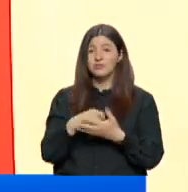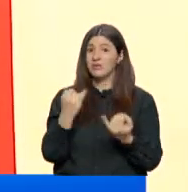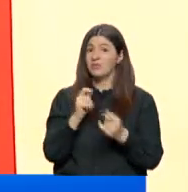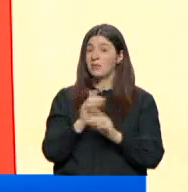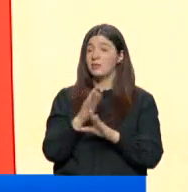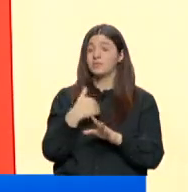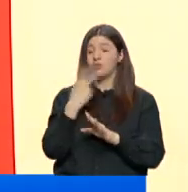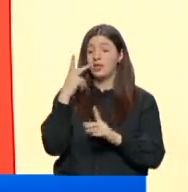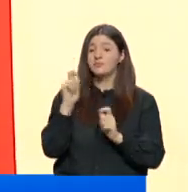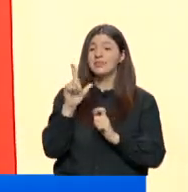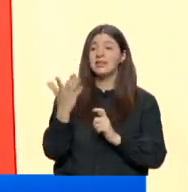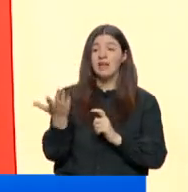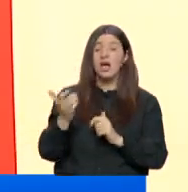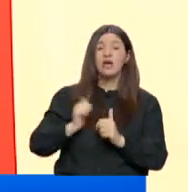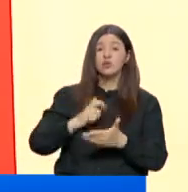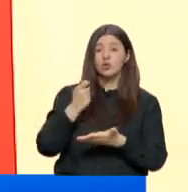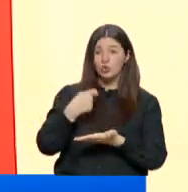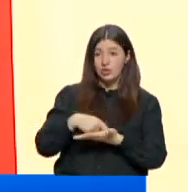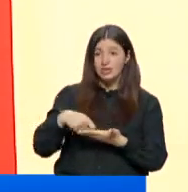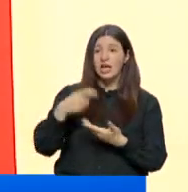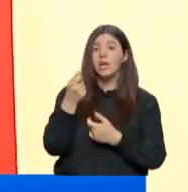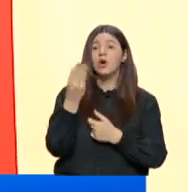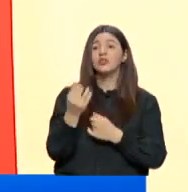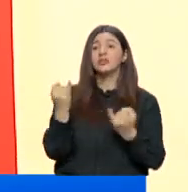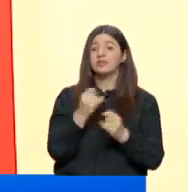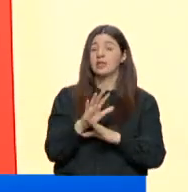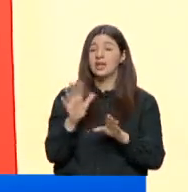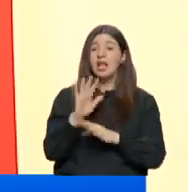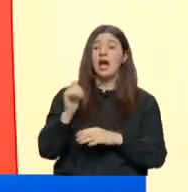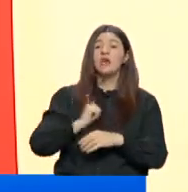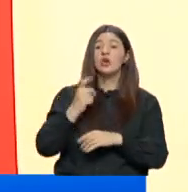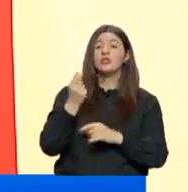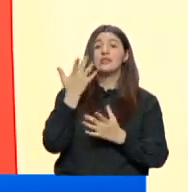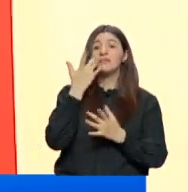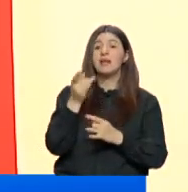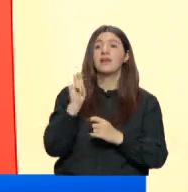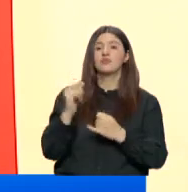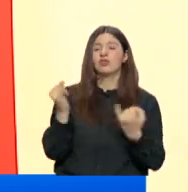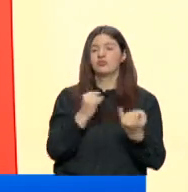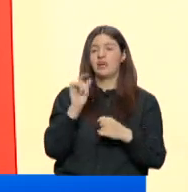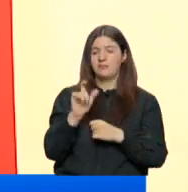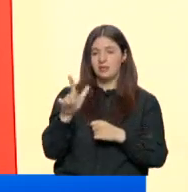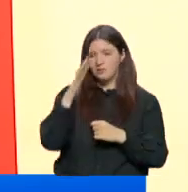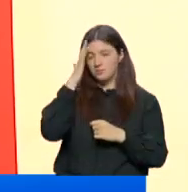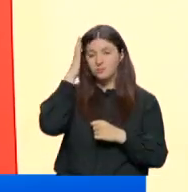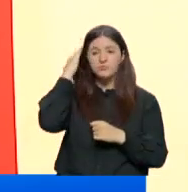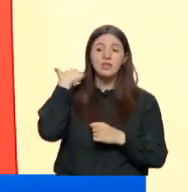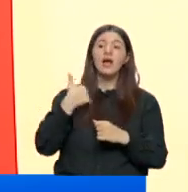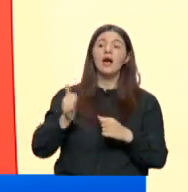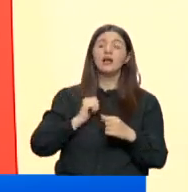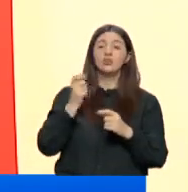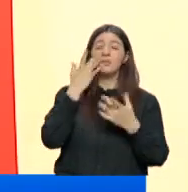göre yapılması gereken şey asgari ücretin kaç para olacağını tartışmak değil. Asgari ücretin nasıl belirleneceğini tartışmak lazım. Asgari